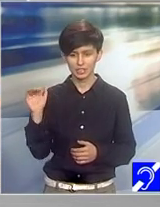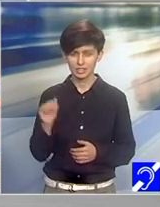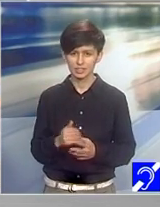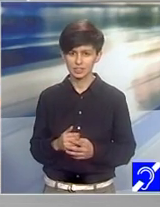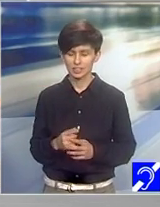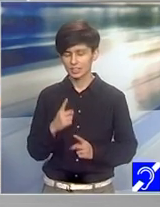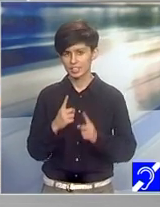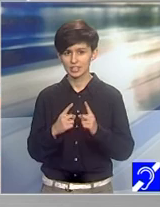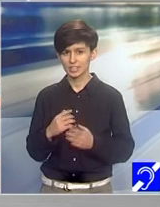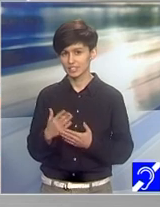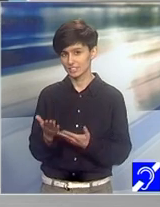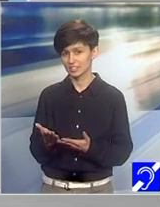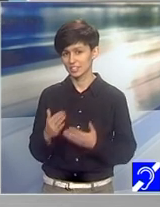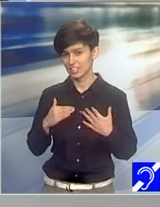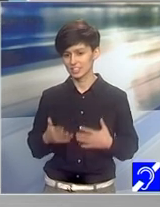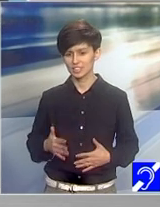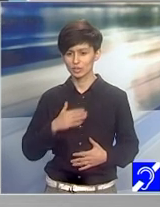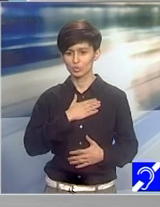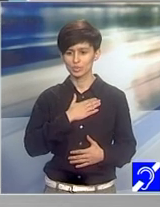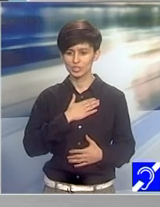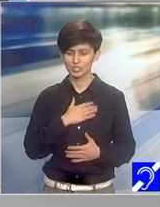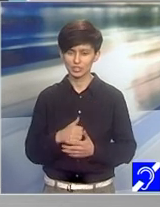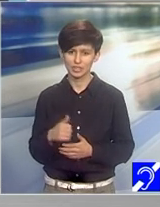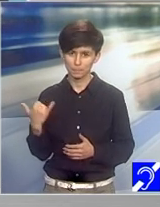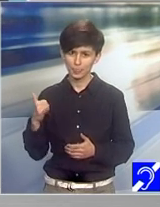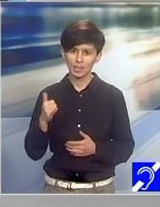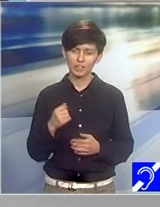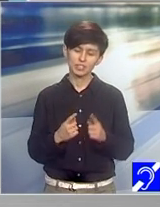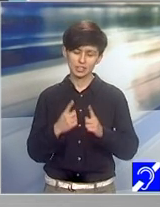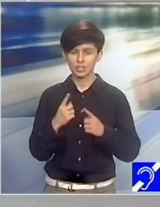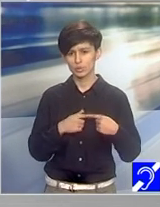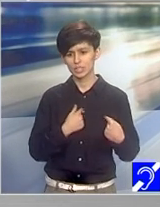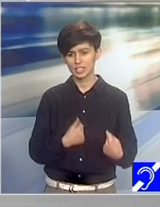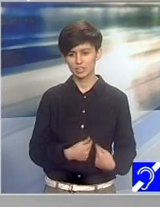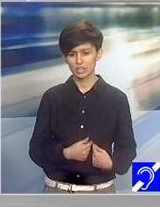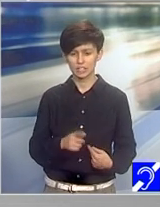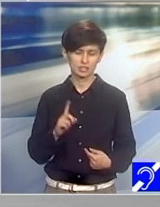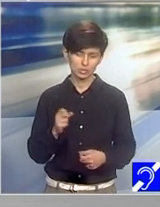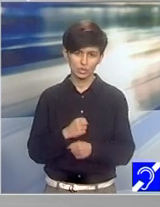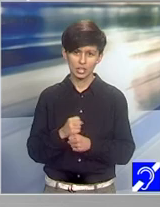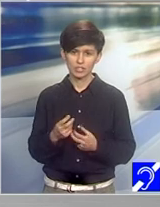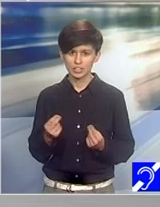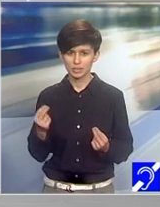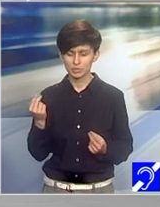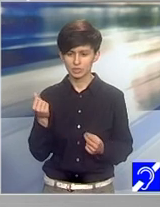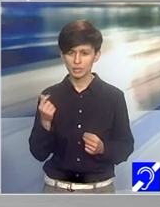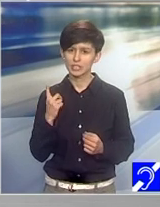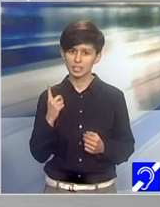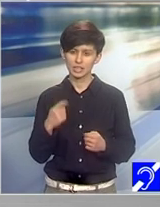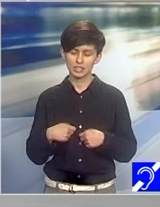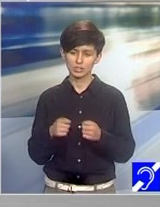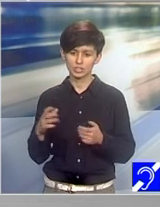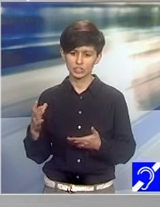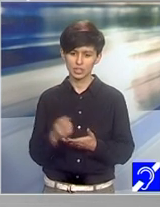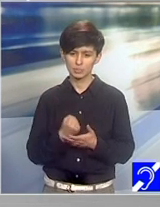dedicați, trup și suflet, înțeleg. Au venit ceva donații, dar nu foarte mulți bani. Dar tot ceea ce am câștigat noi în ultimii ani,